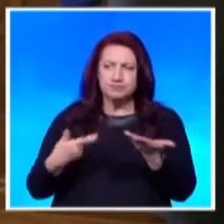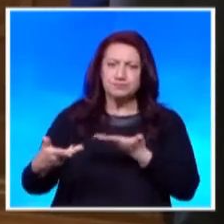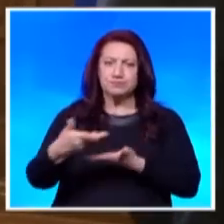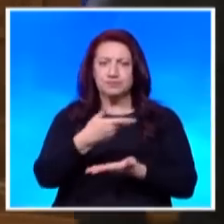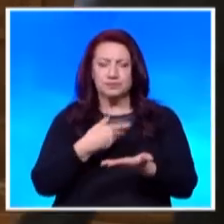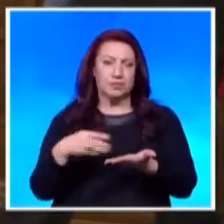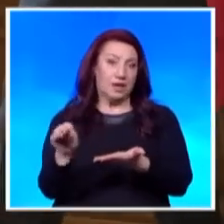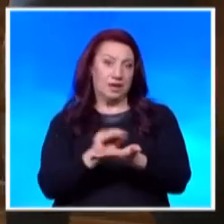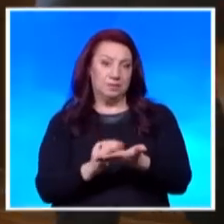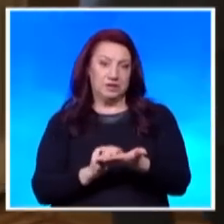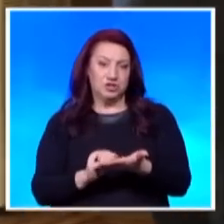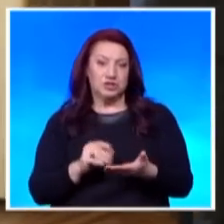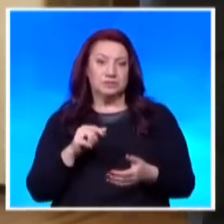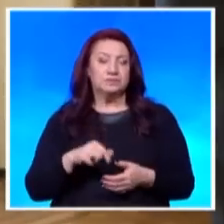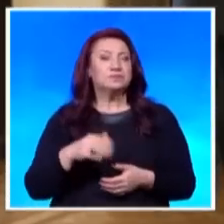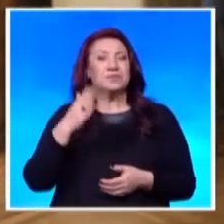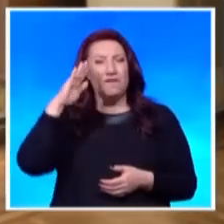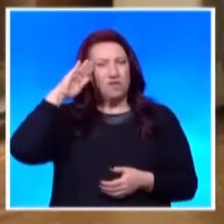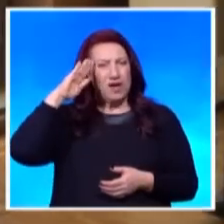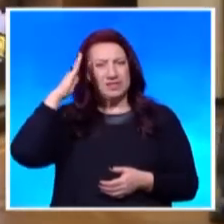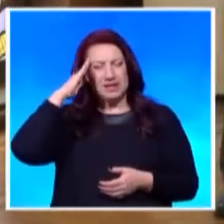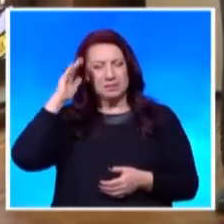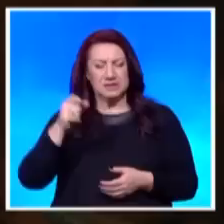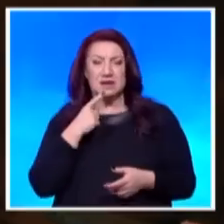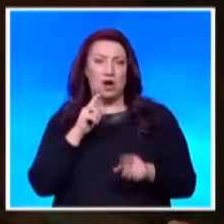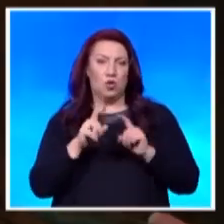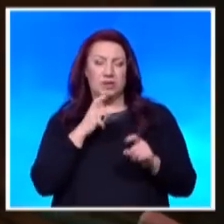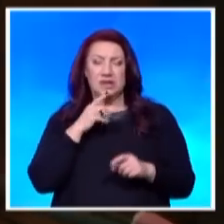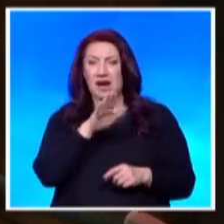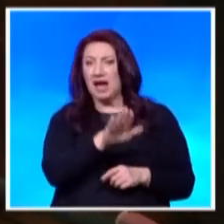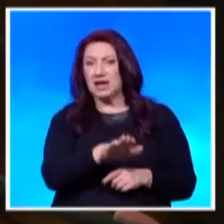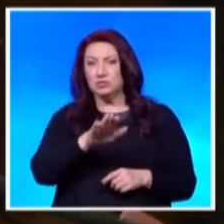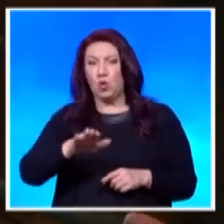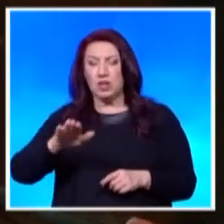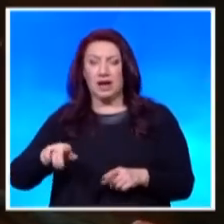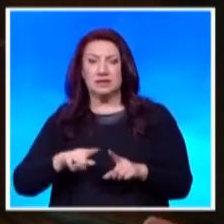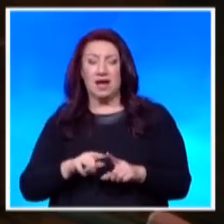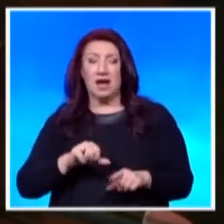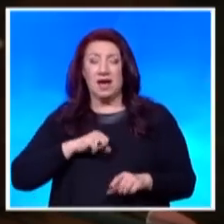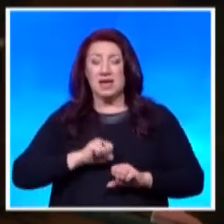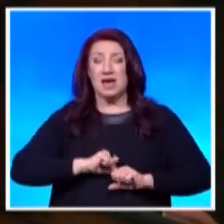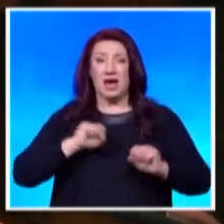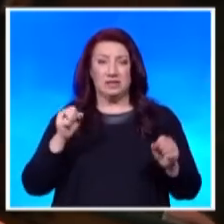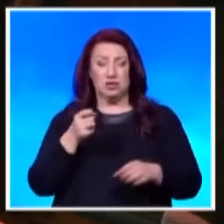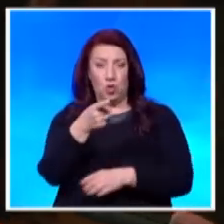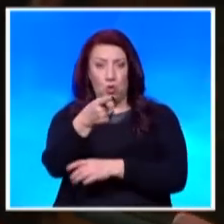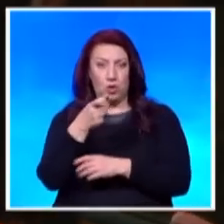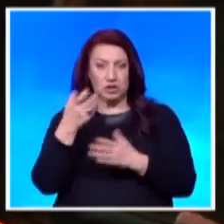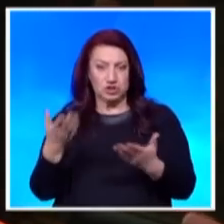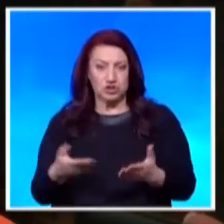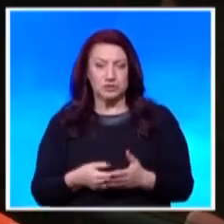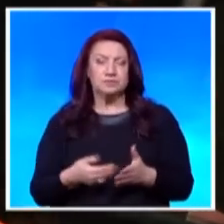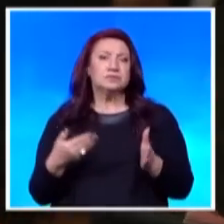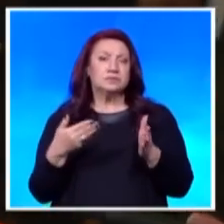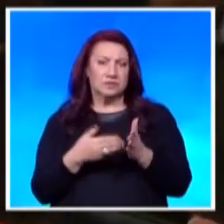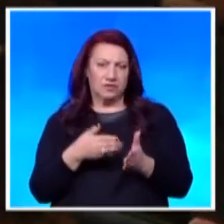нас министрът на отбраната коментира разполагането на ядрени оръжия. Въпреки предоставянето на боеприпаси и въоръжение